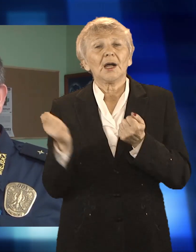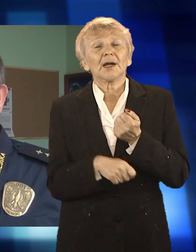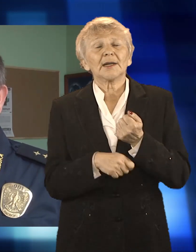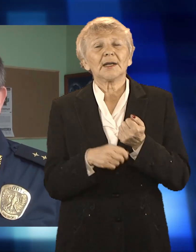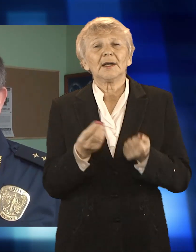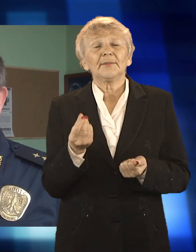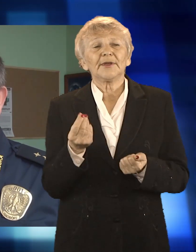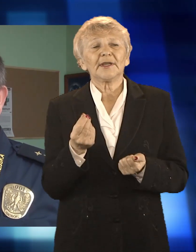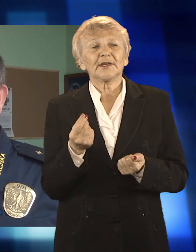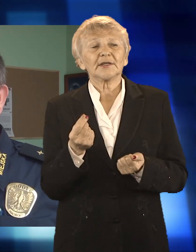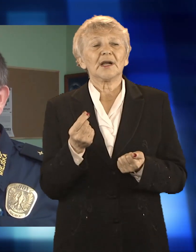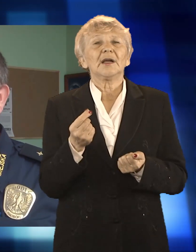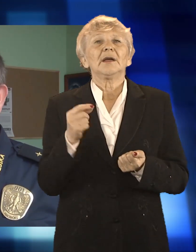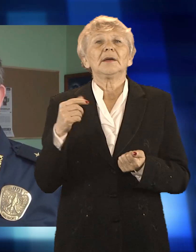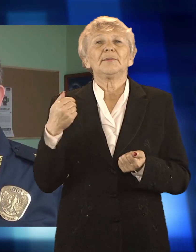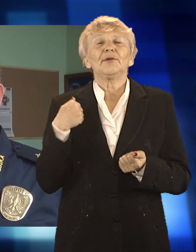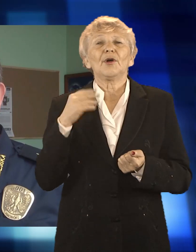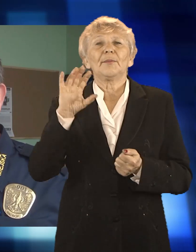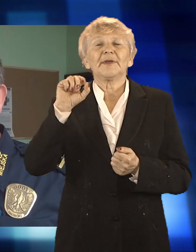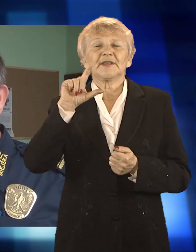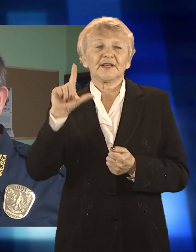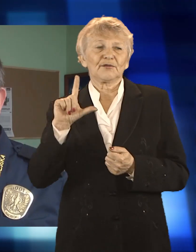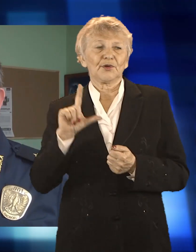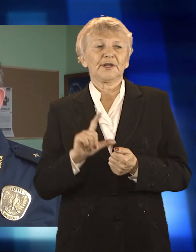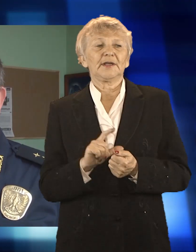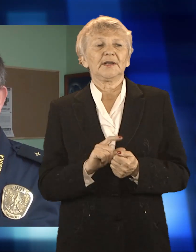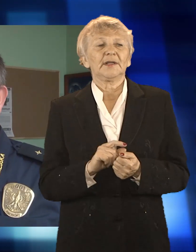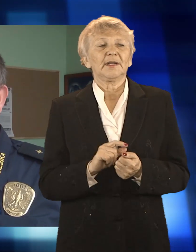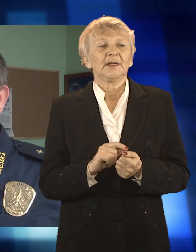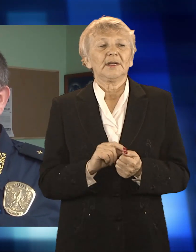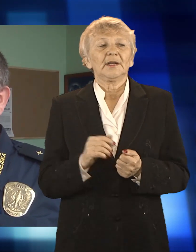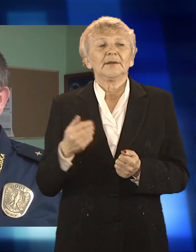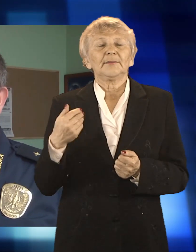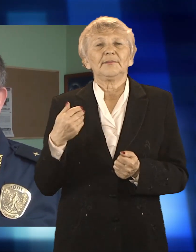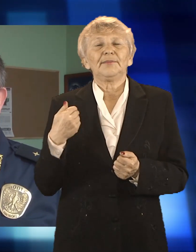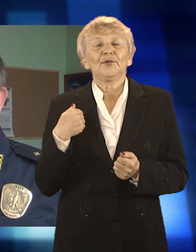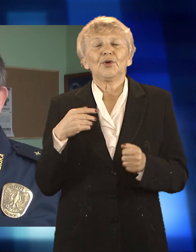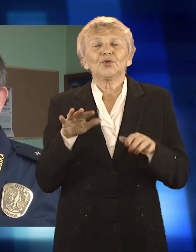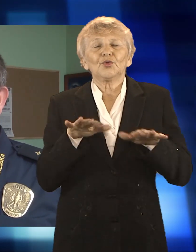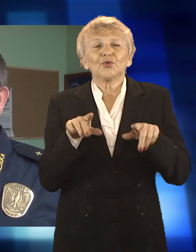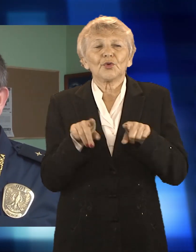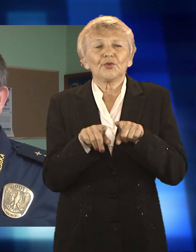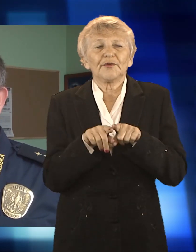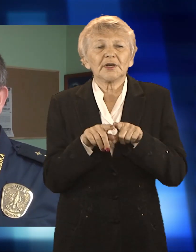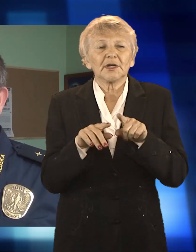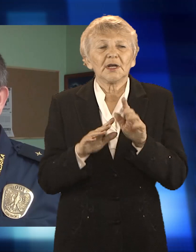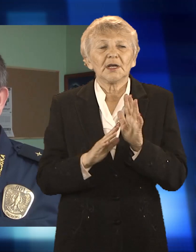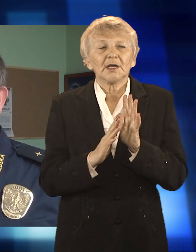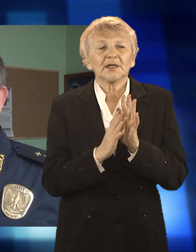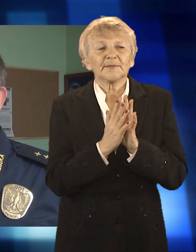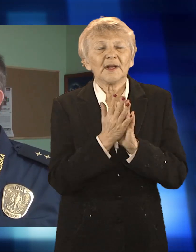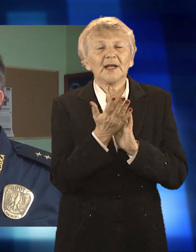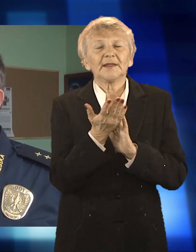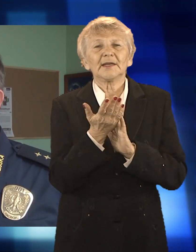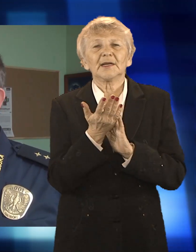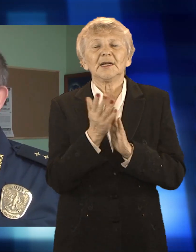jakby z kategorii tego wykroczenia, czyli to było 500 zł. Także było też bardzo dużo spalanych